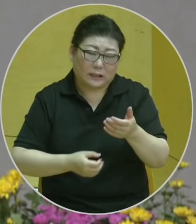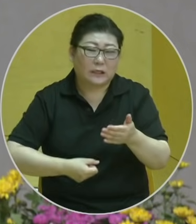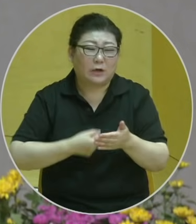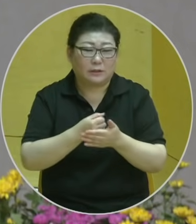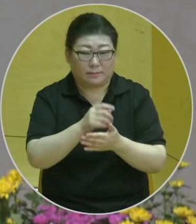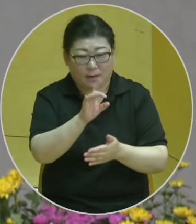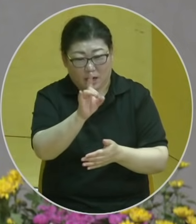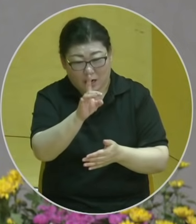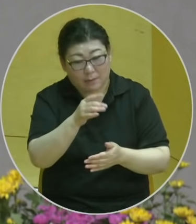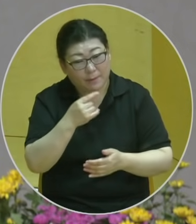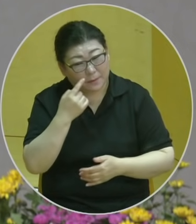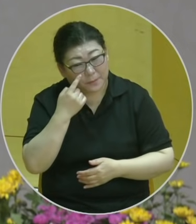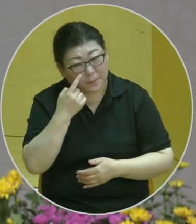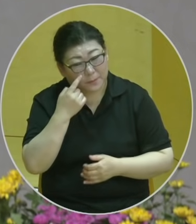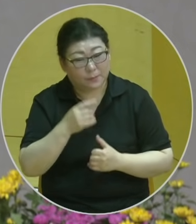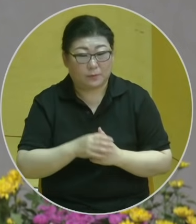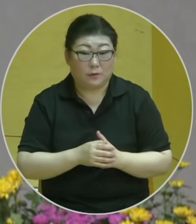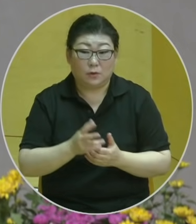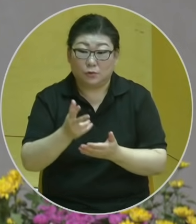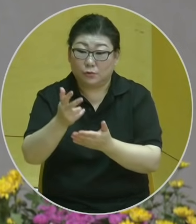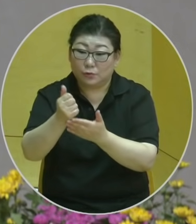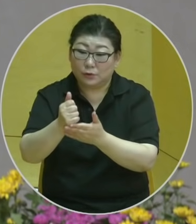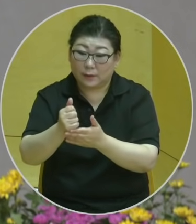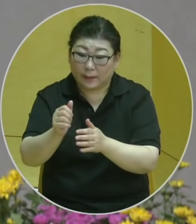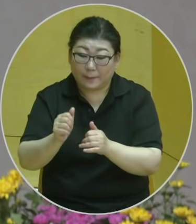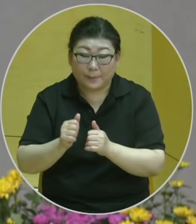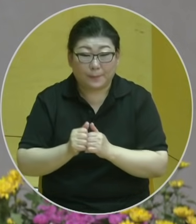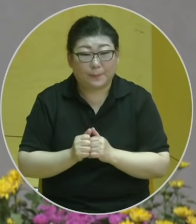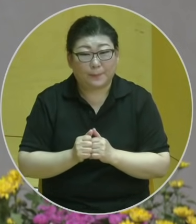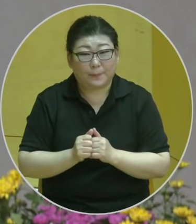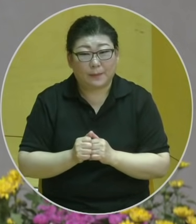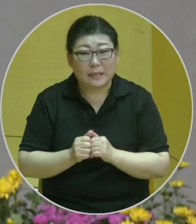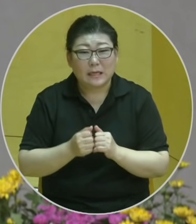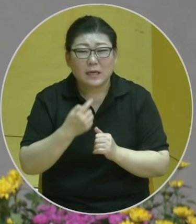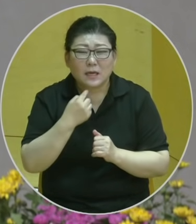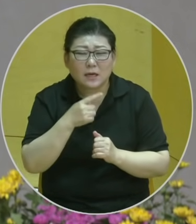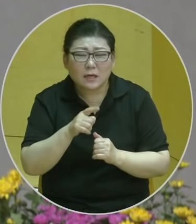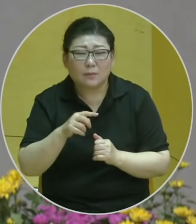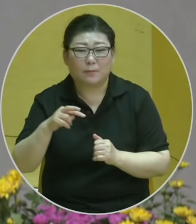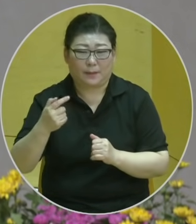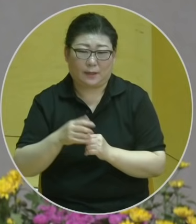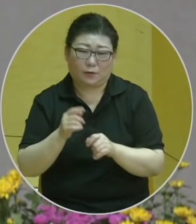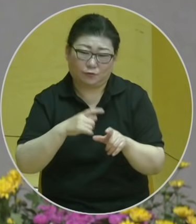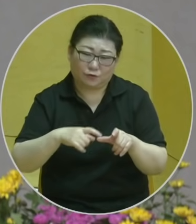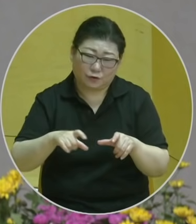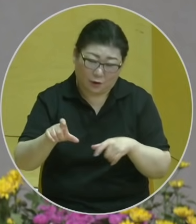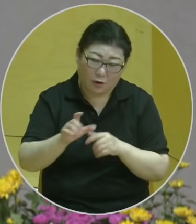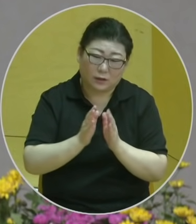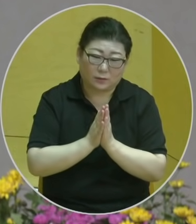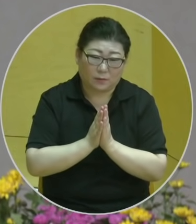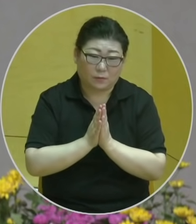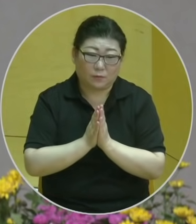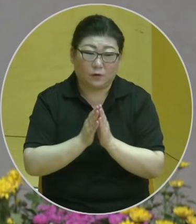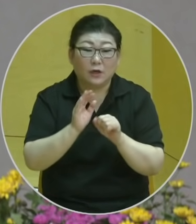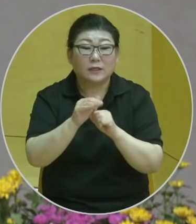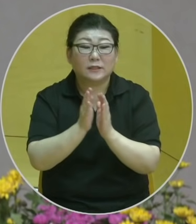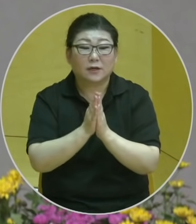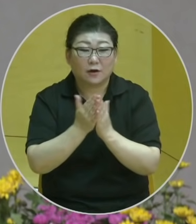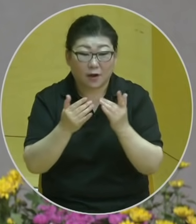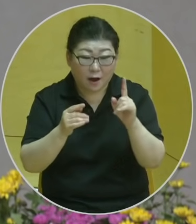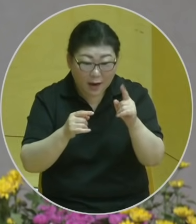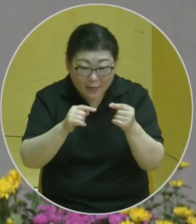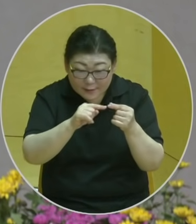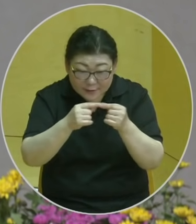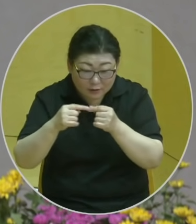해보십시오. 내가 주님과 조금만 더, 한 1분만이라도 더 기도하고 성경 한 절이라도 더 보겠다고 그런